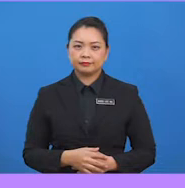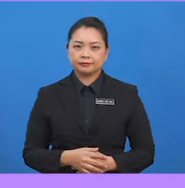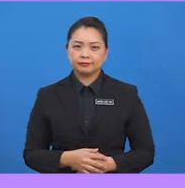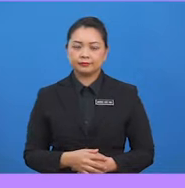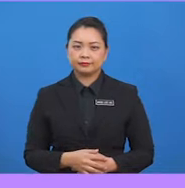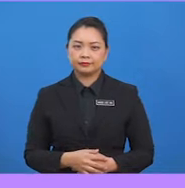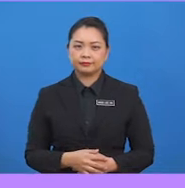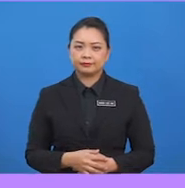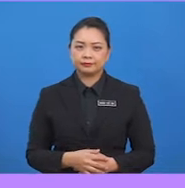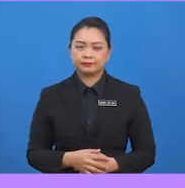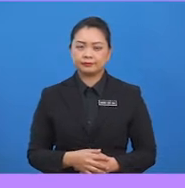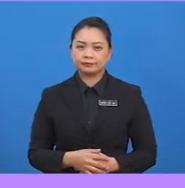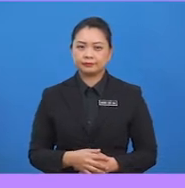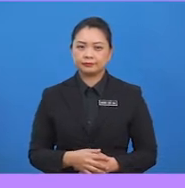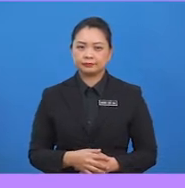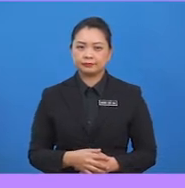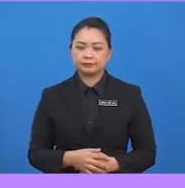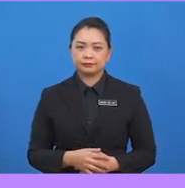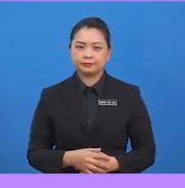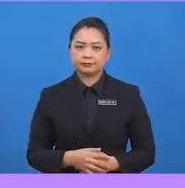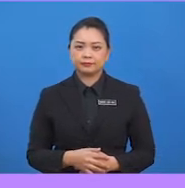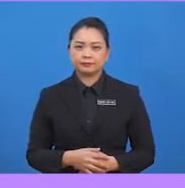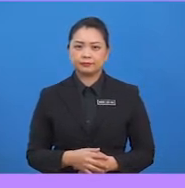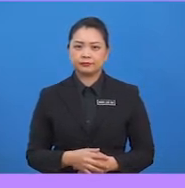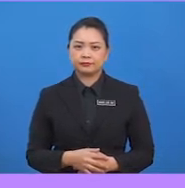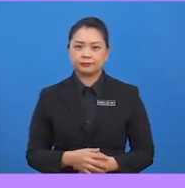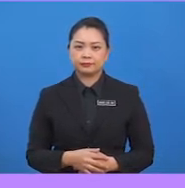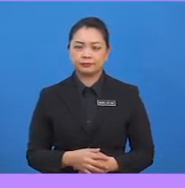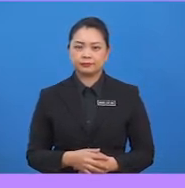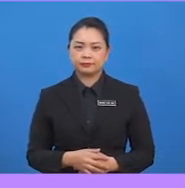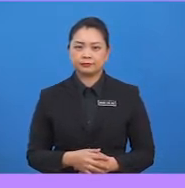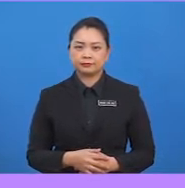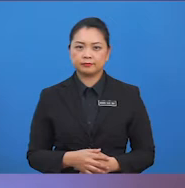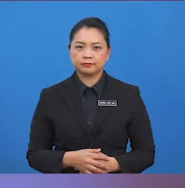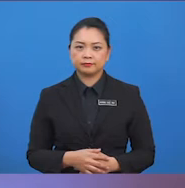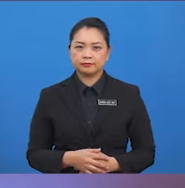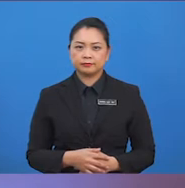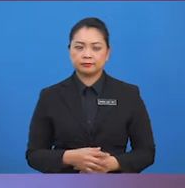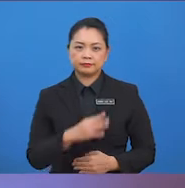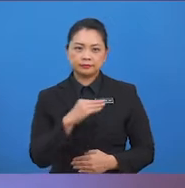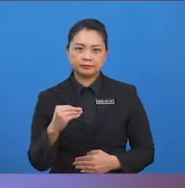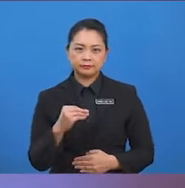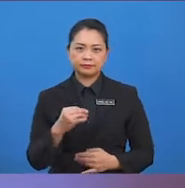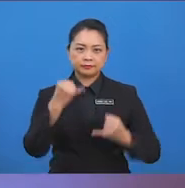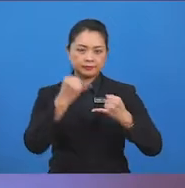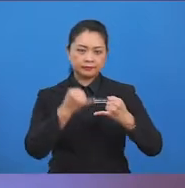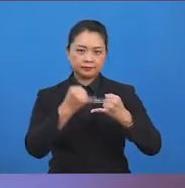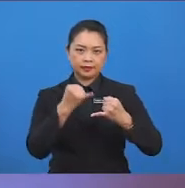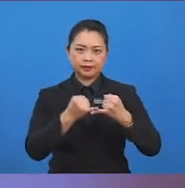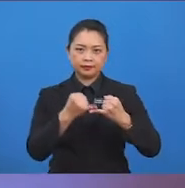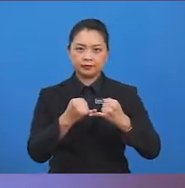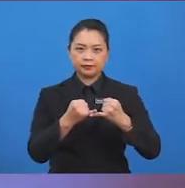dioksidakan. Membolehkan pewter sentiasa berkilat dan cantik. Dan soalan yang